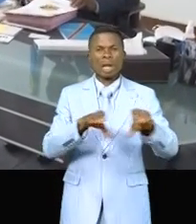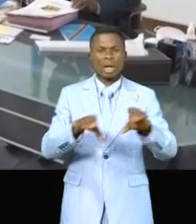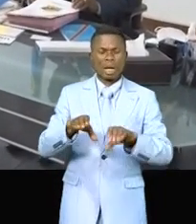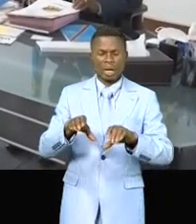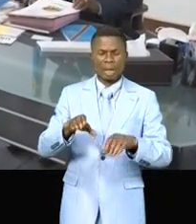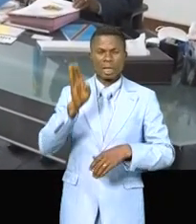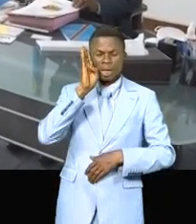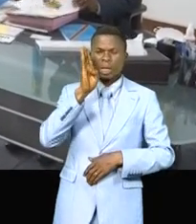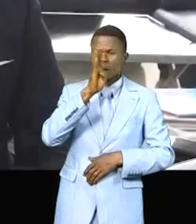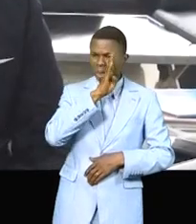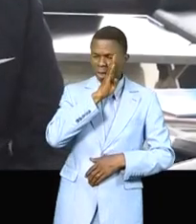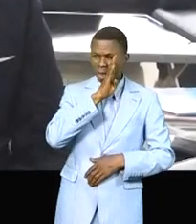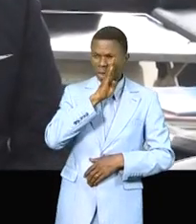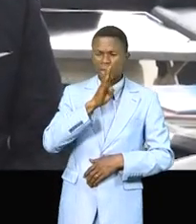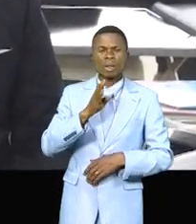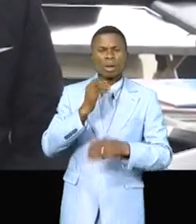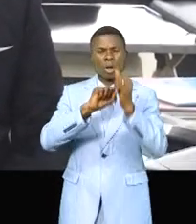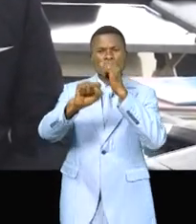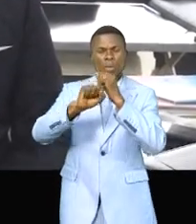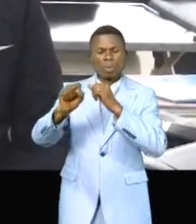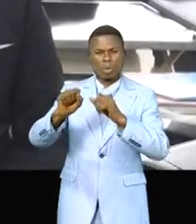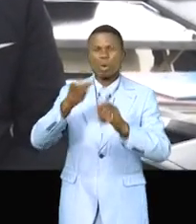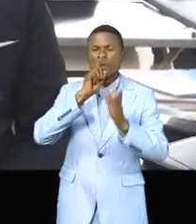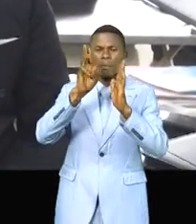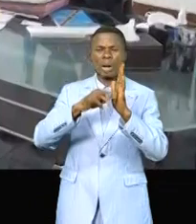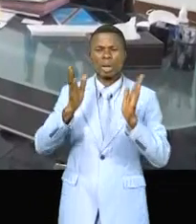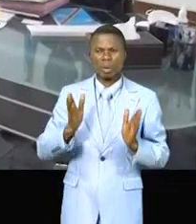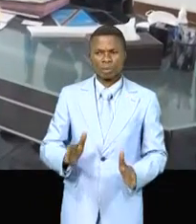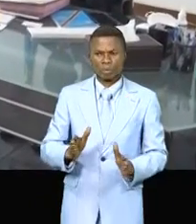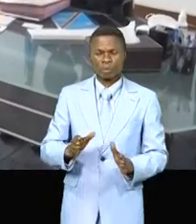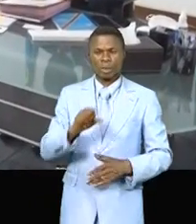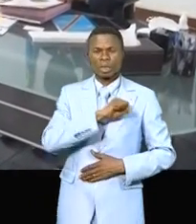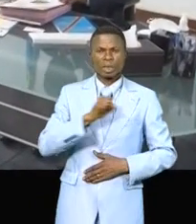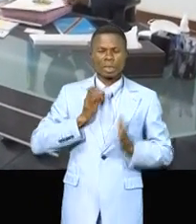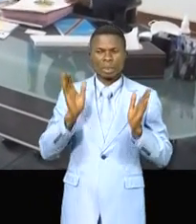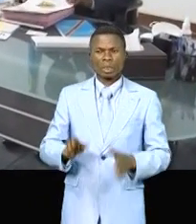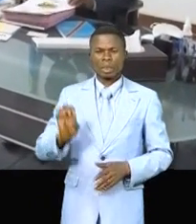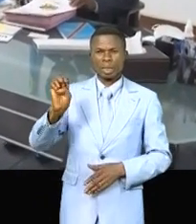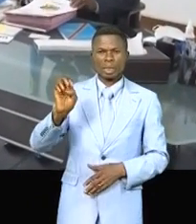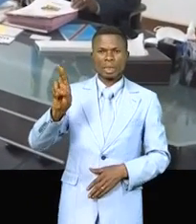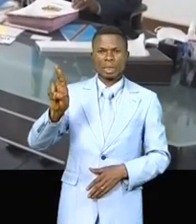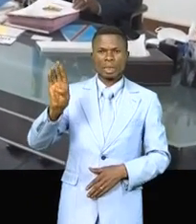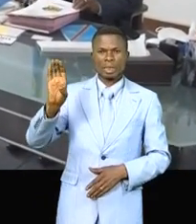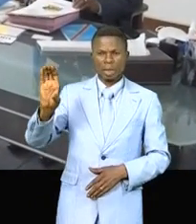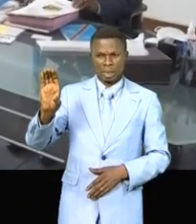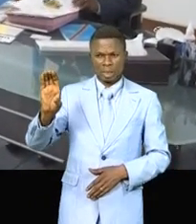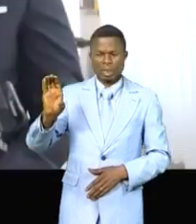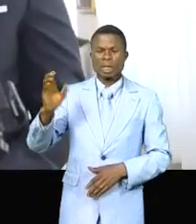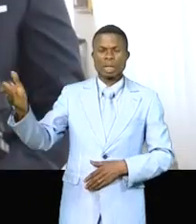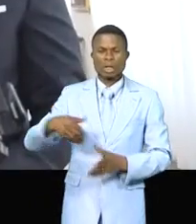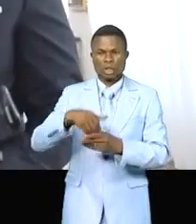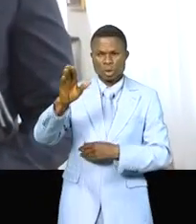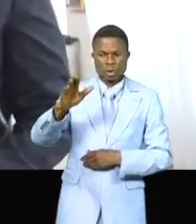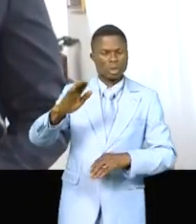Modeste Bahati restant la promotion des groupes parlementaires. L'honorable sénateur Georges-Éric Makangou sort de l'audience en